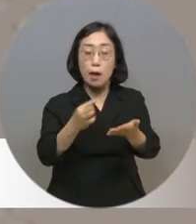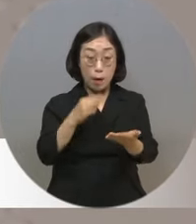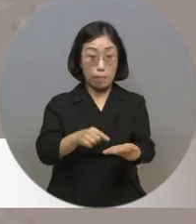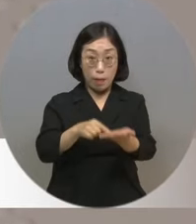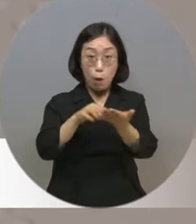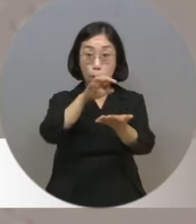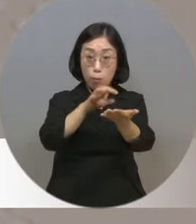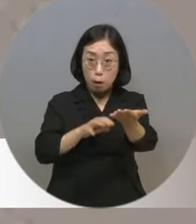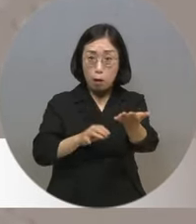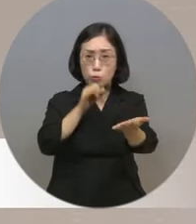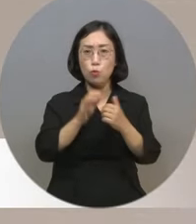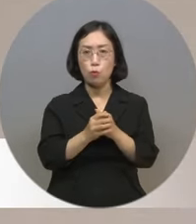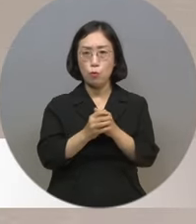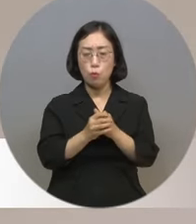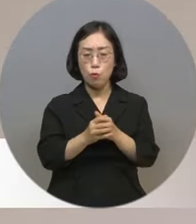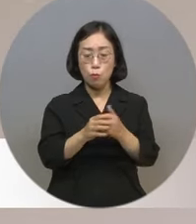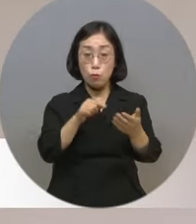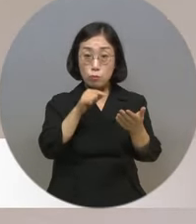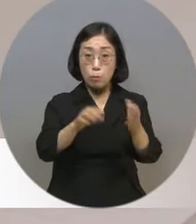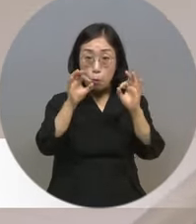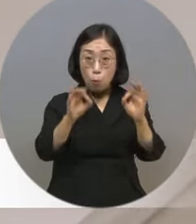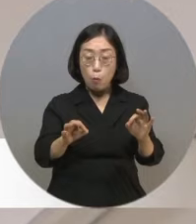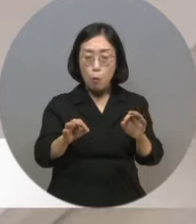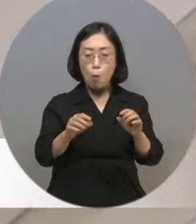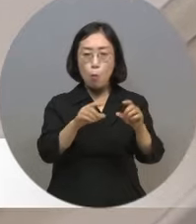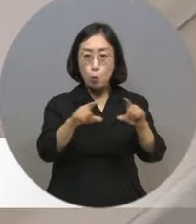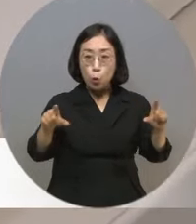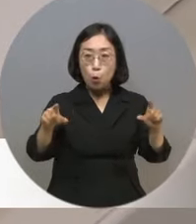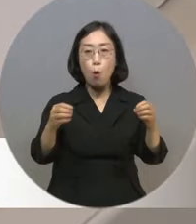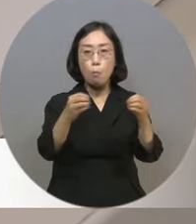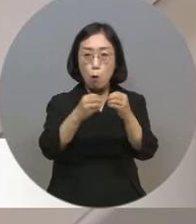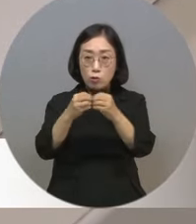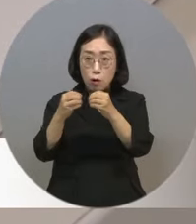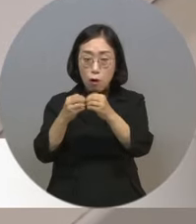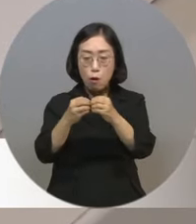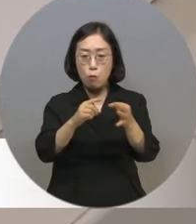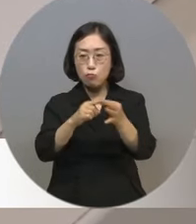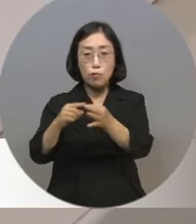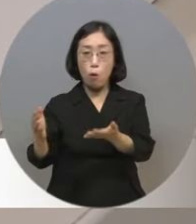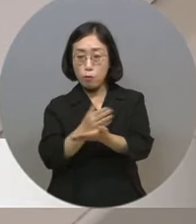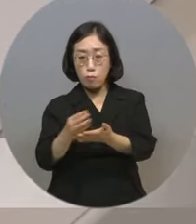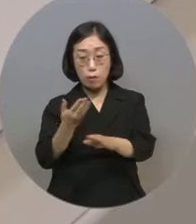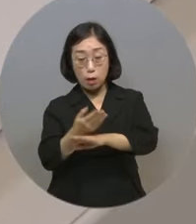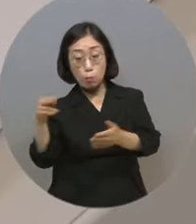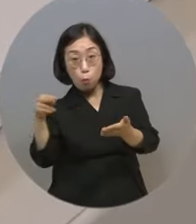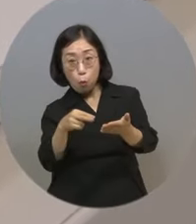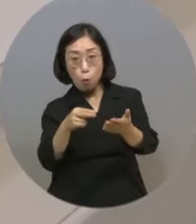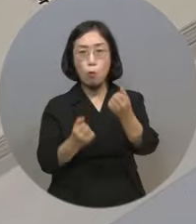있습니다. 점자 교과서에는 일반 글자인 묵자가 적혀 있지 않아 주변에서 도움을 주기